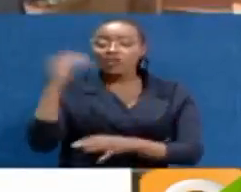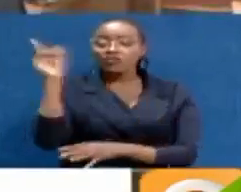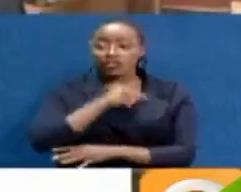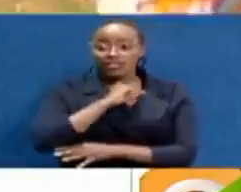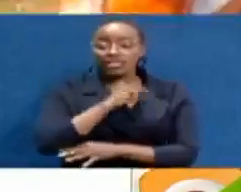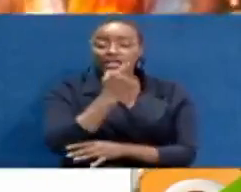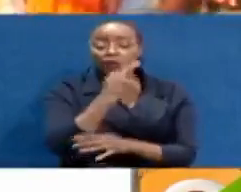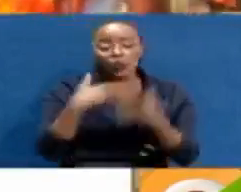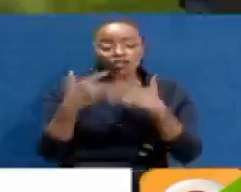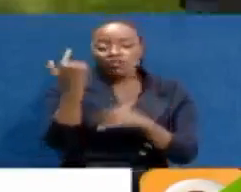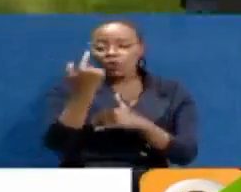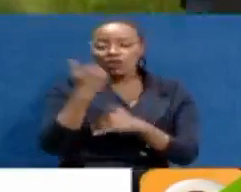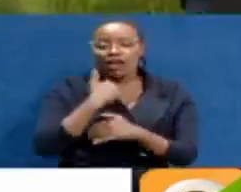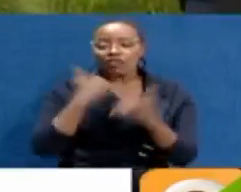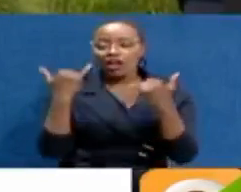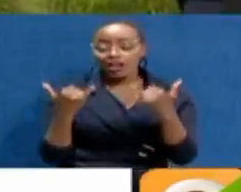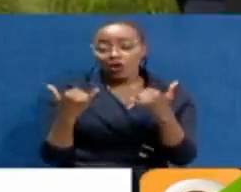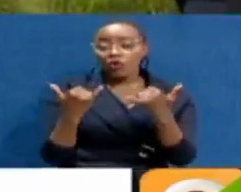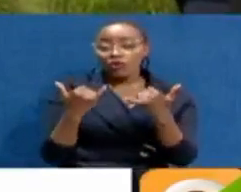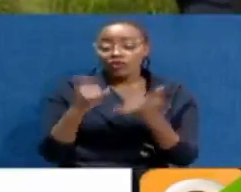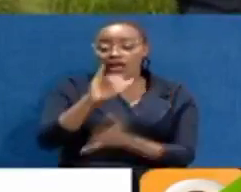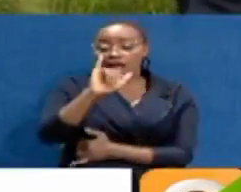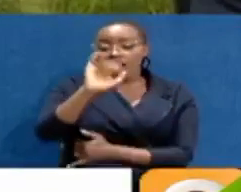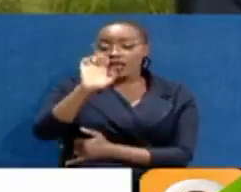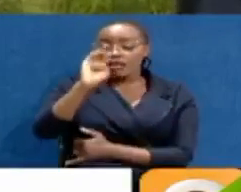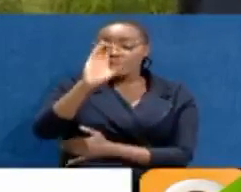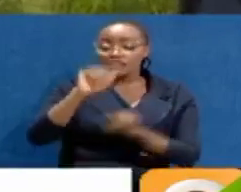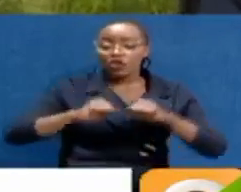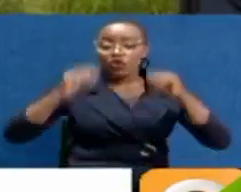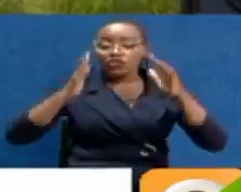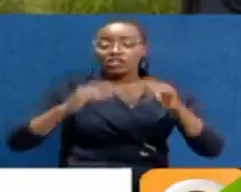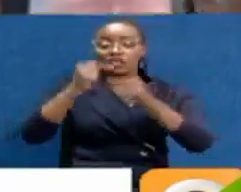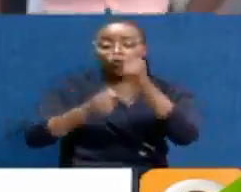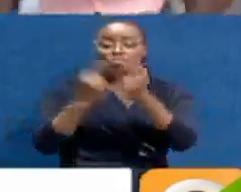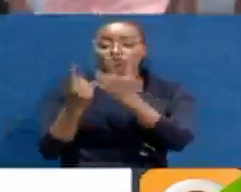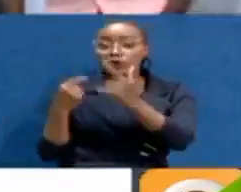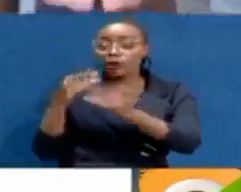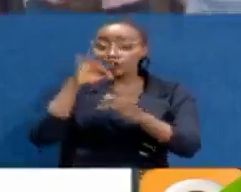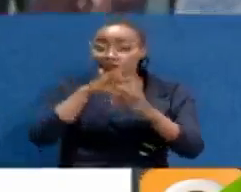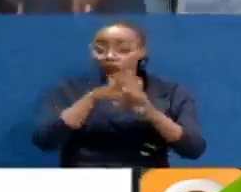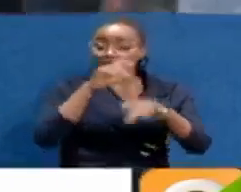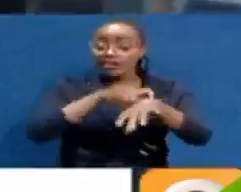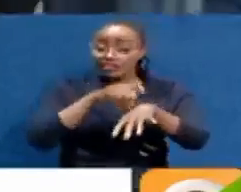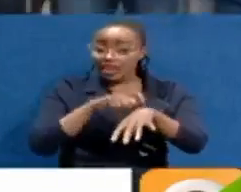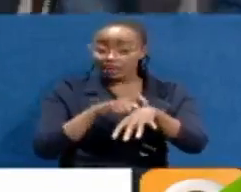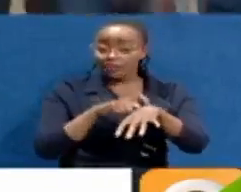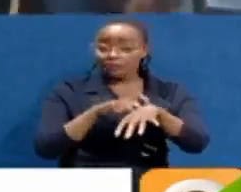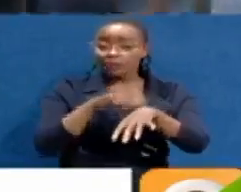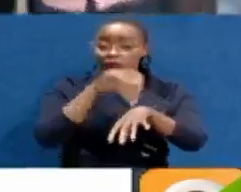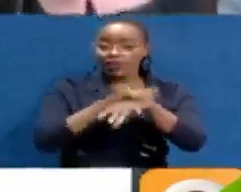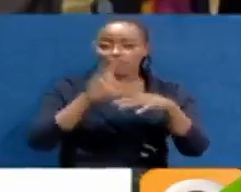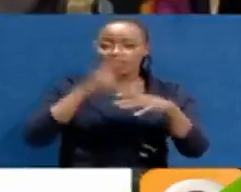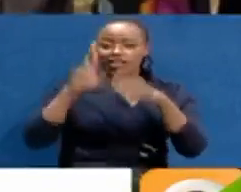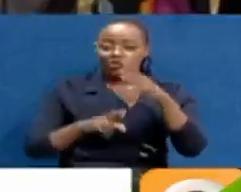kamilika, na kile ambacho kinafanyika sasa, maafisa wa IBC wanaendelea kufanya hesabu yao. Pindi tu basi tutaweza